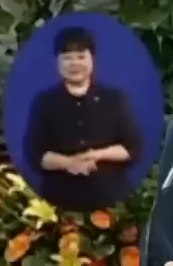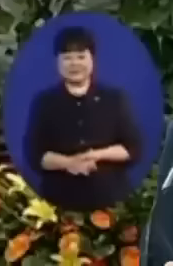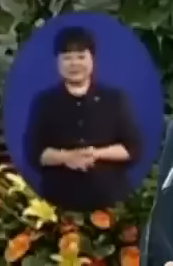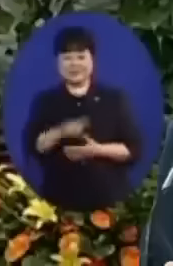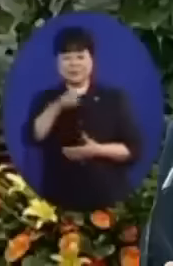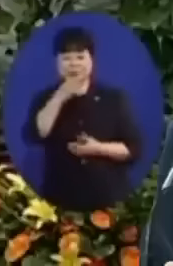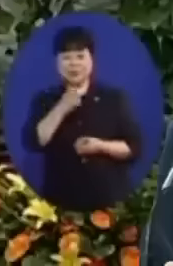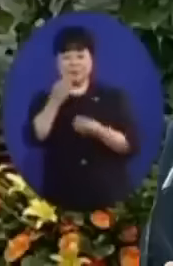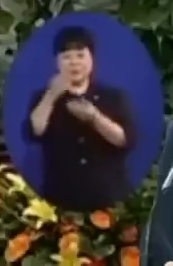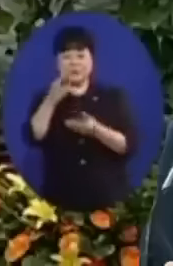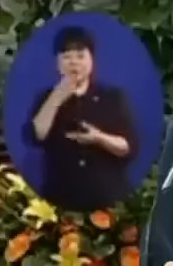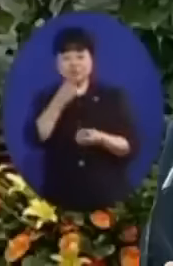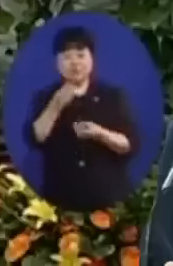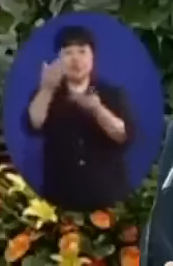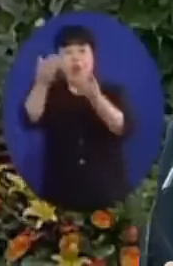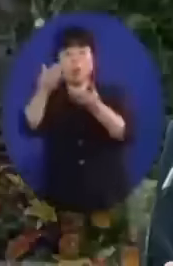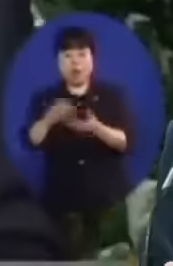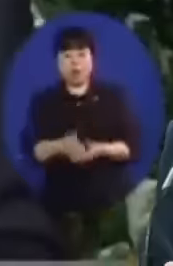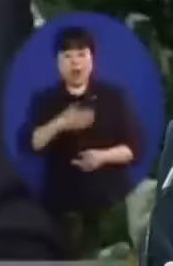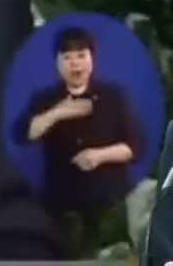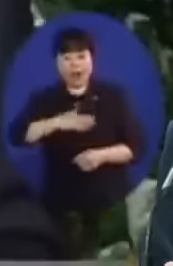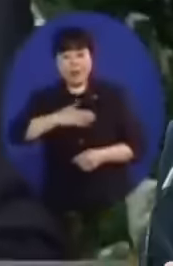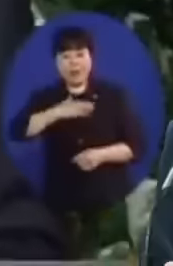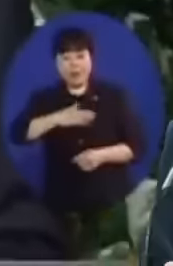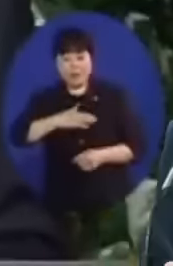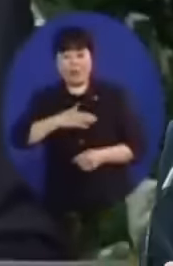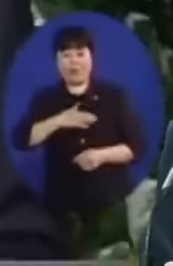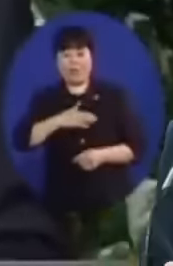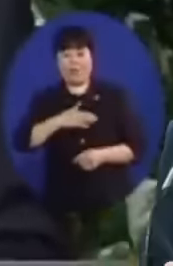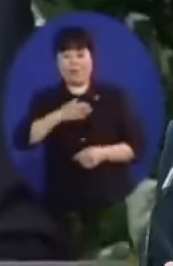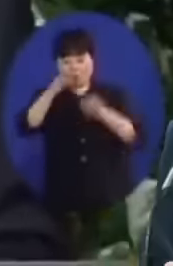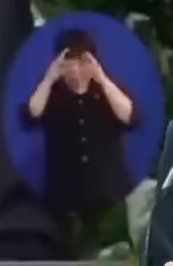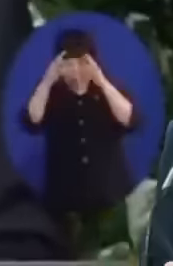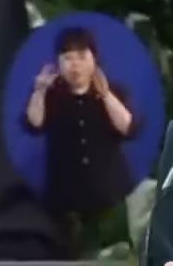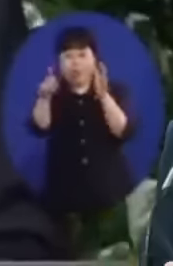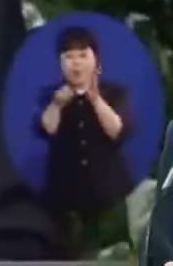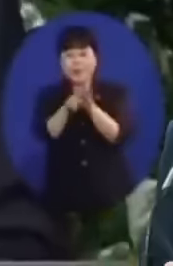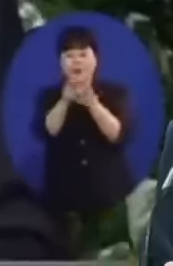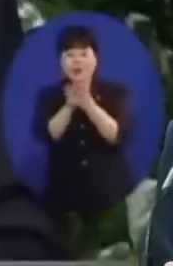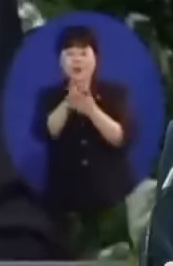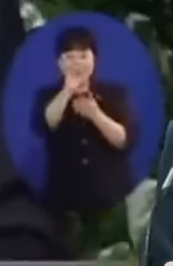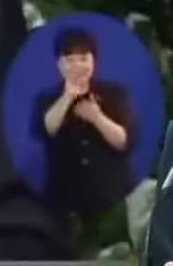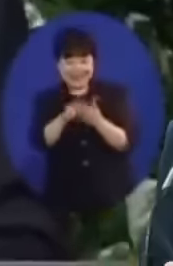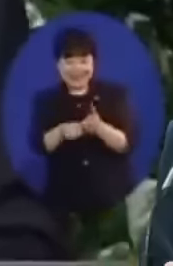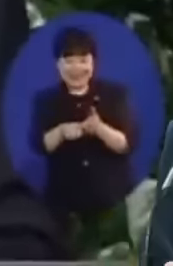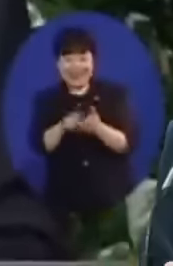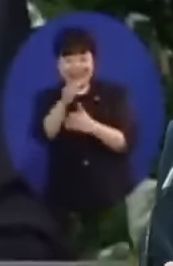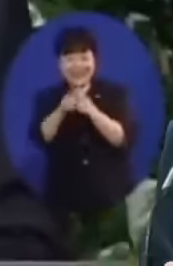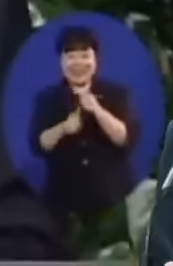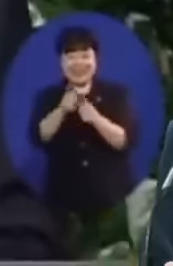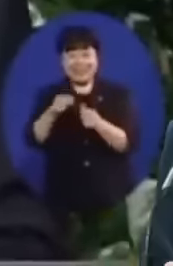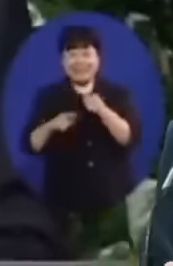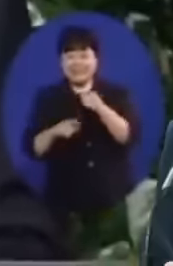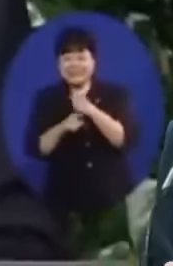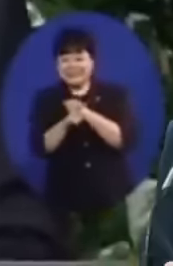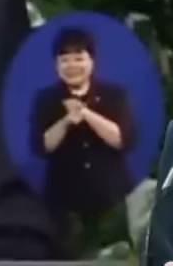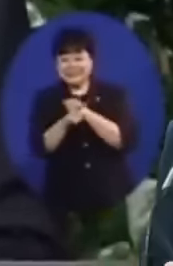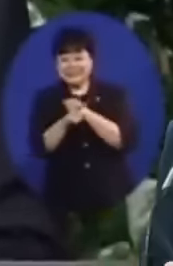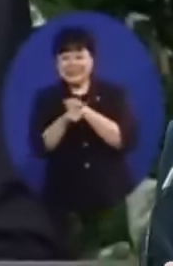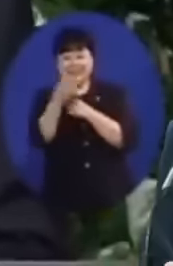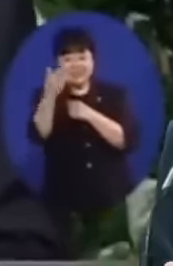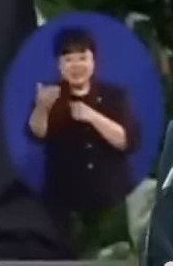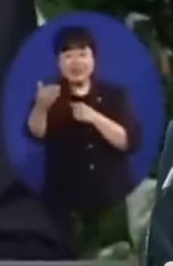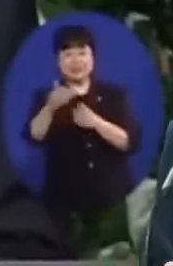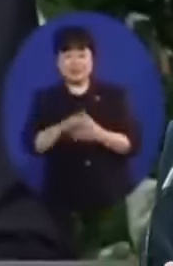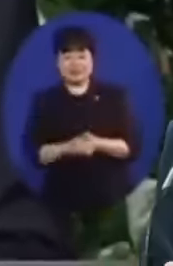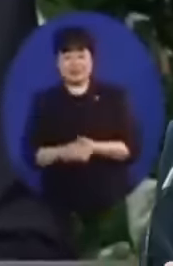오중복음과 삼중복음 이거 알고 보고 믿고 기도하면 하나님의 뜻은 여러분이